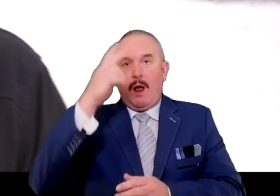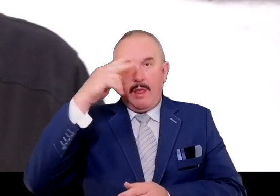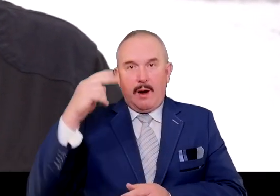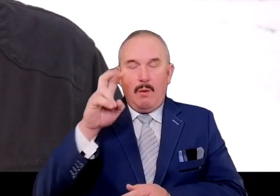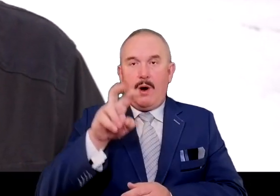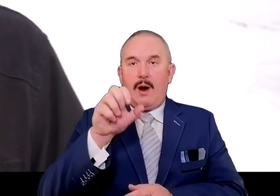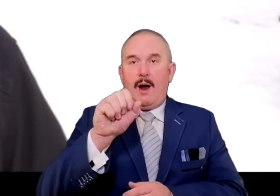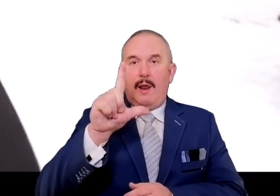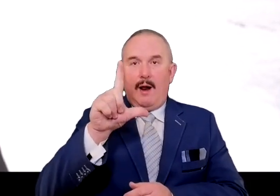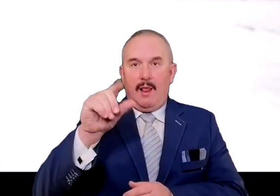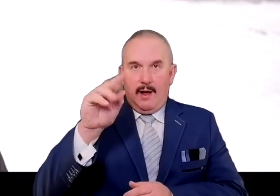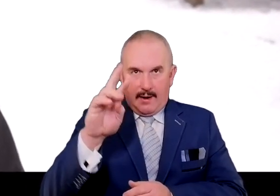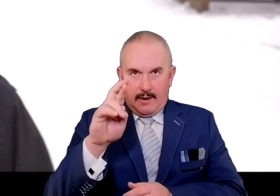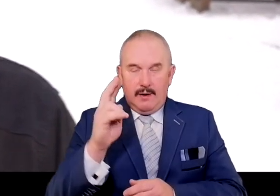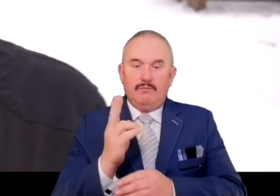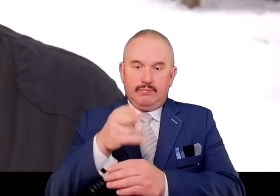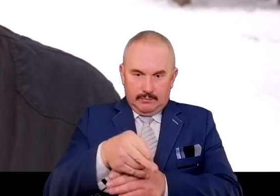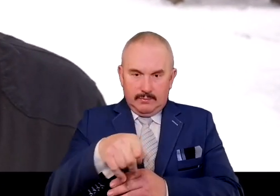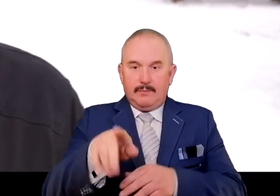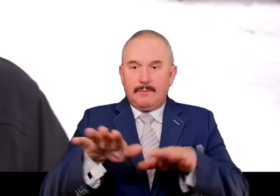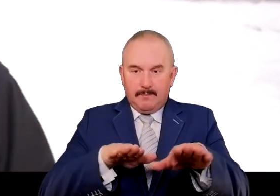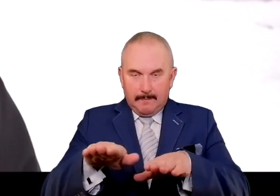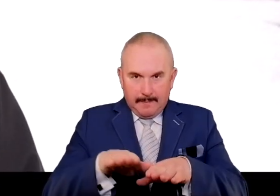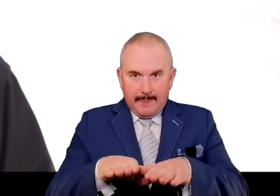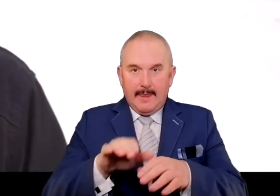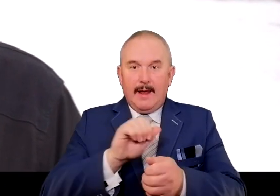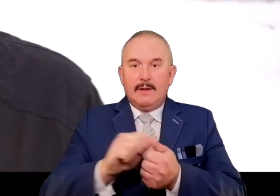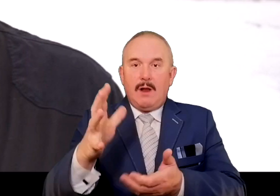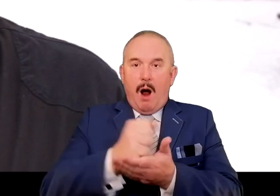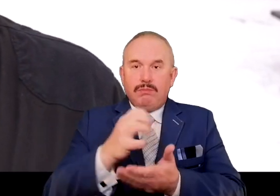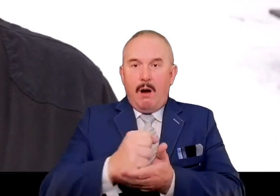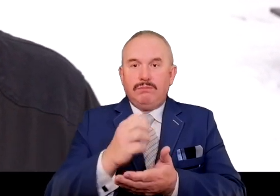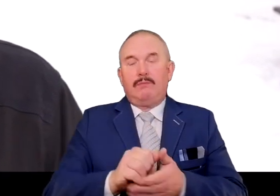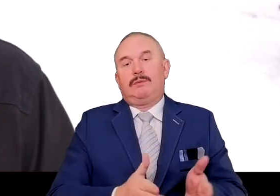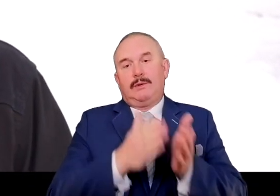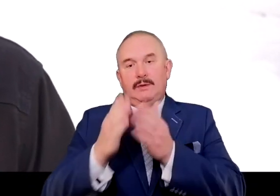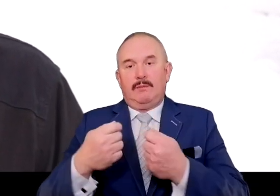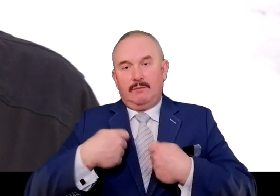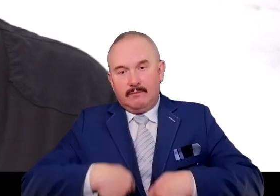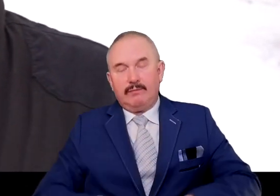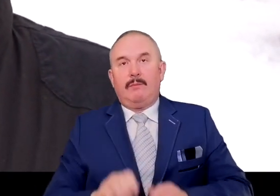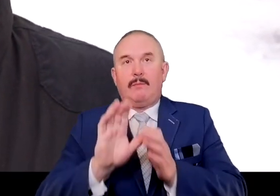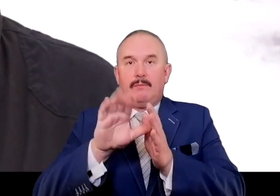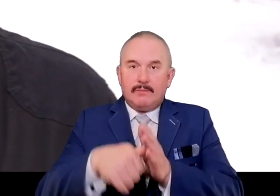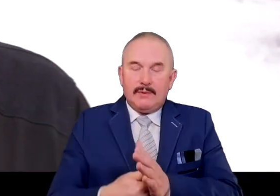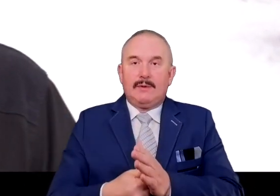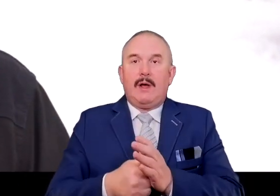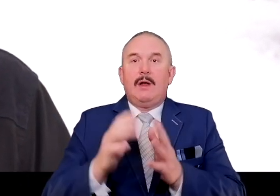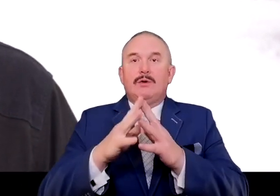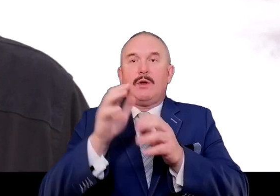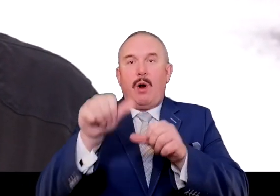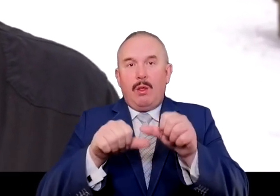Hallerem wkracza na te tereny, przejmując kolejne miejscowości i właśnie 10